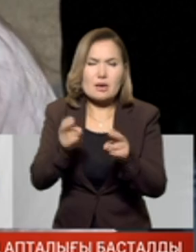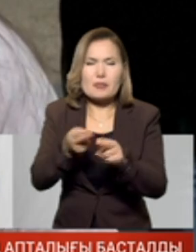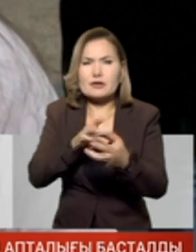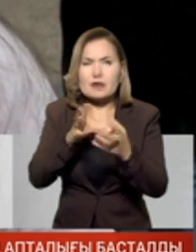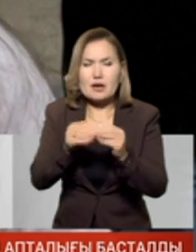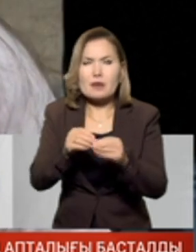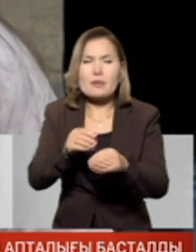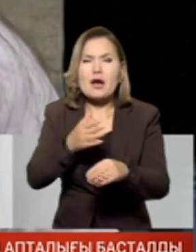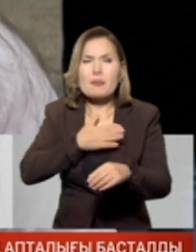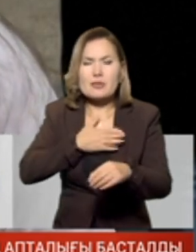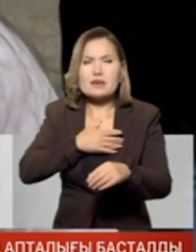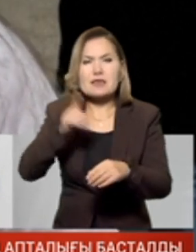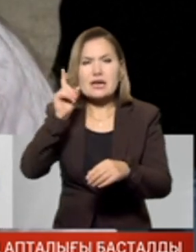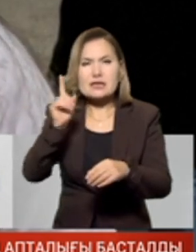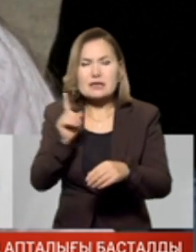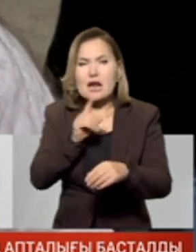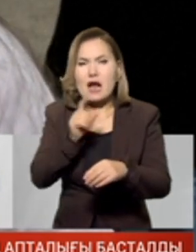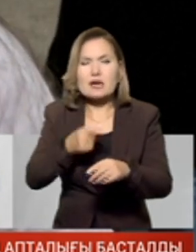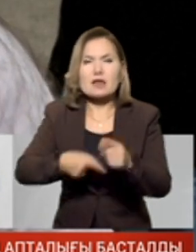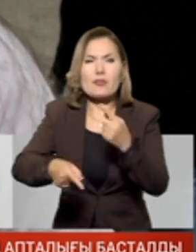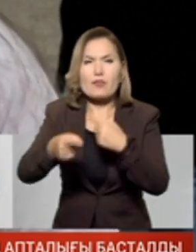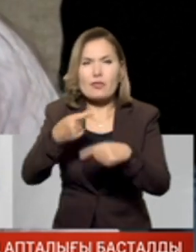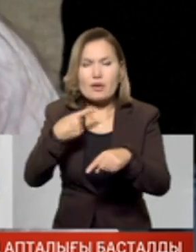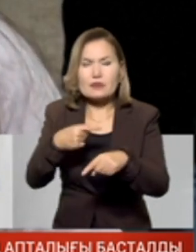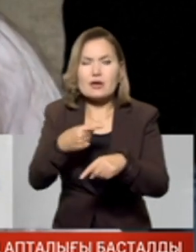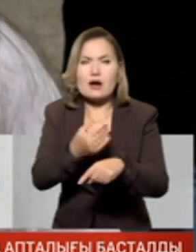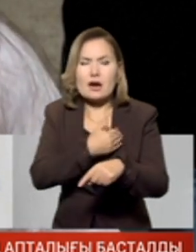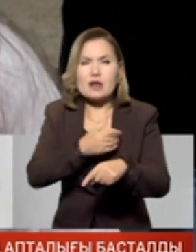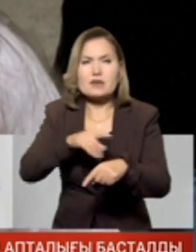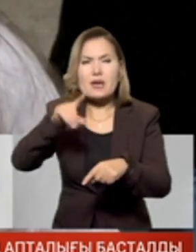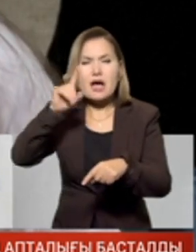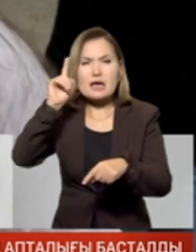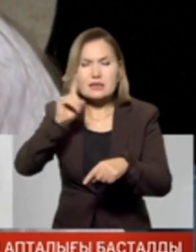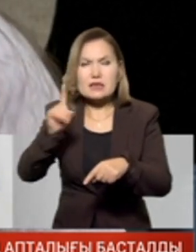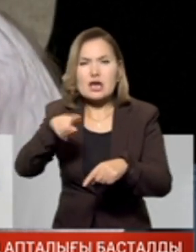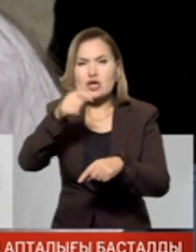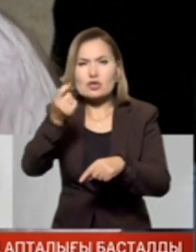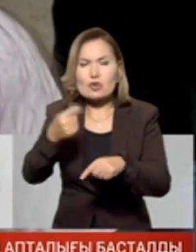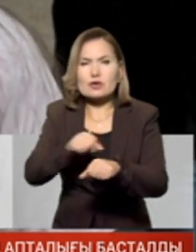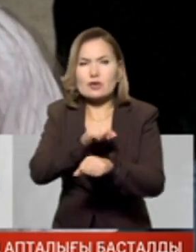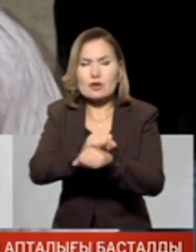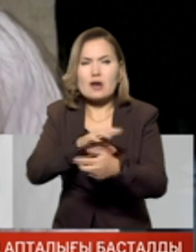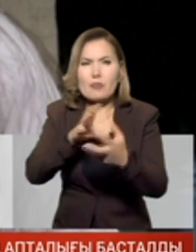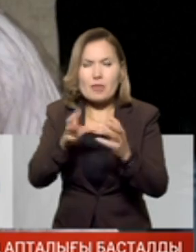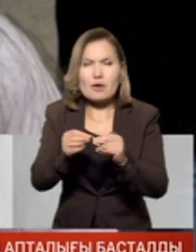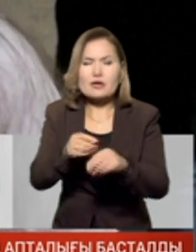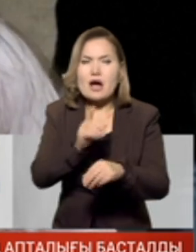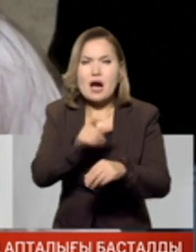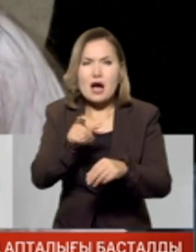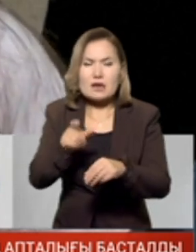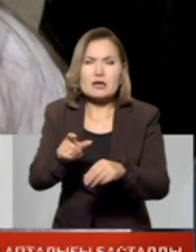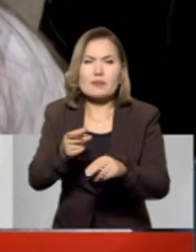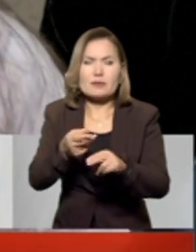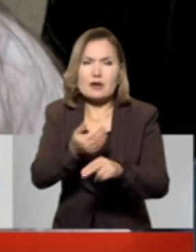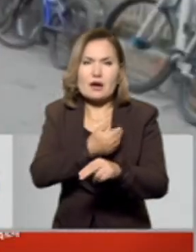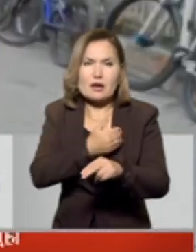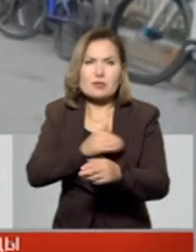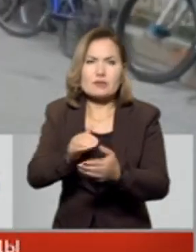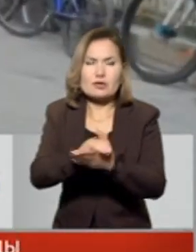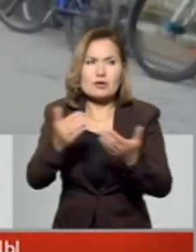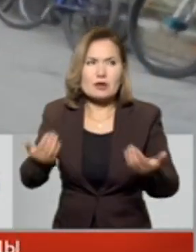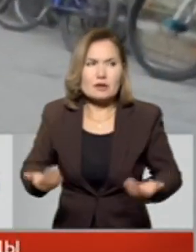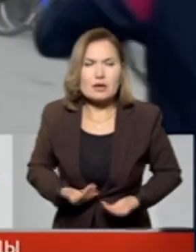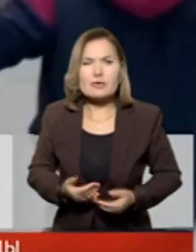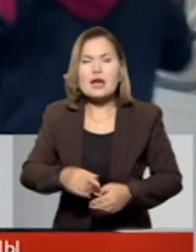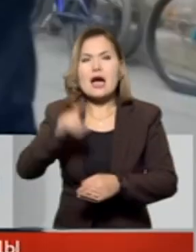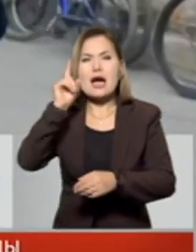Оларды аман-есен қайтарудың бір амалы атысты тоқтату туралы келісімге келу. Соғыс аяқталып, кепілдегілер үйіне тез оралса екен.